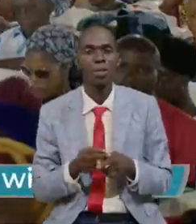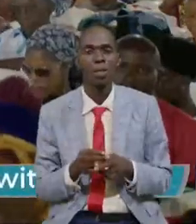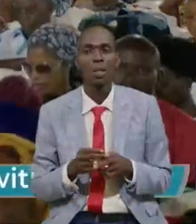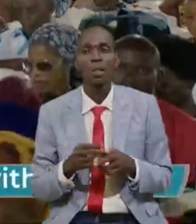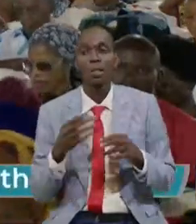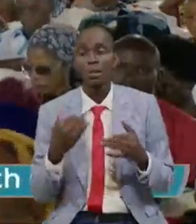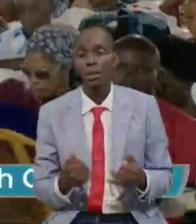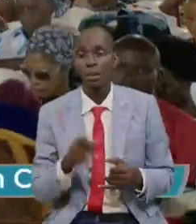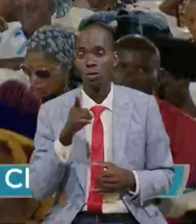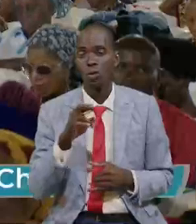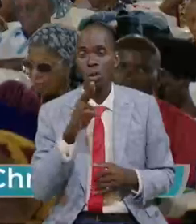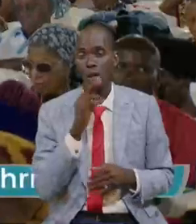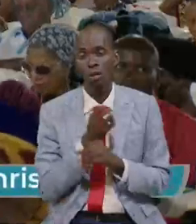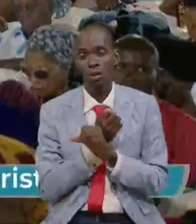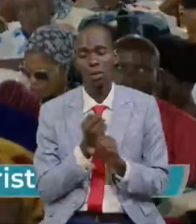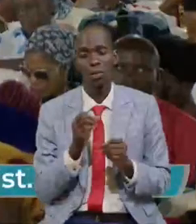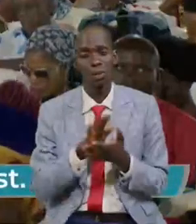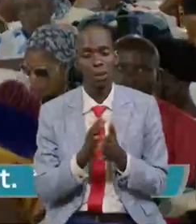Maintenant, vous êtes enfant de Dieu.